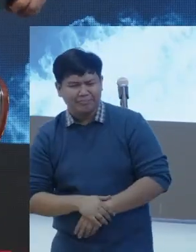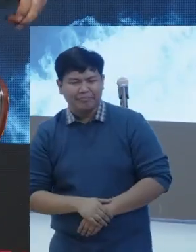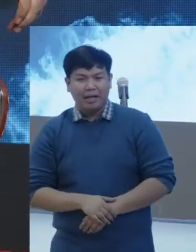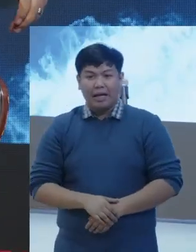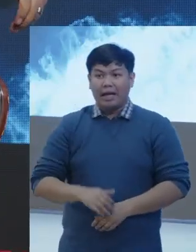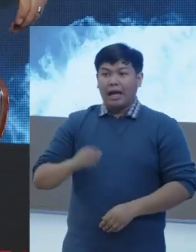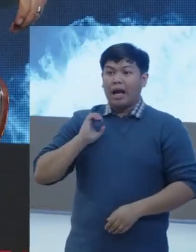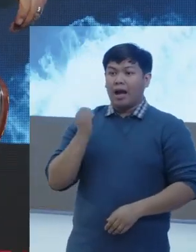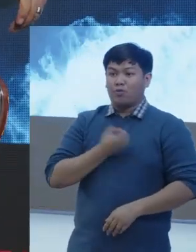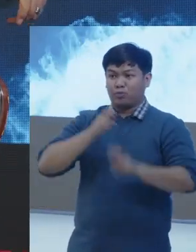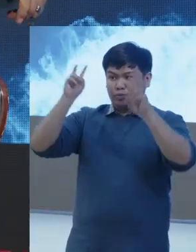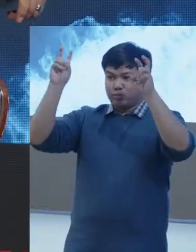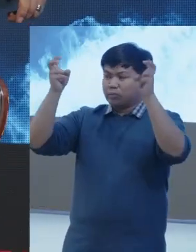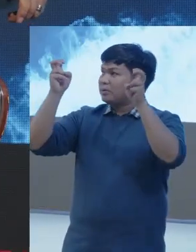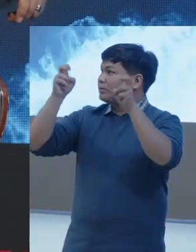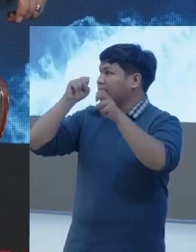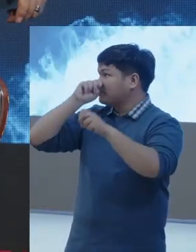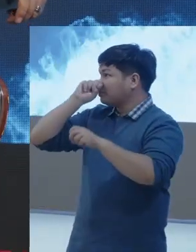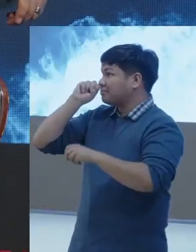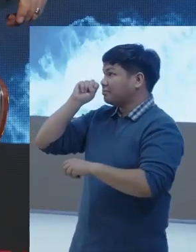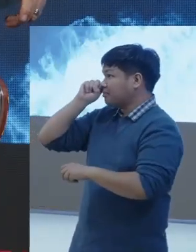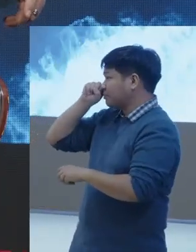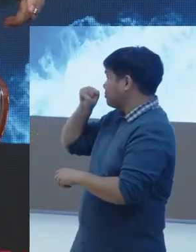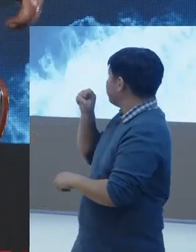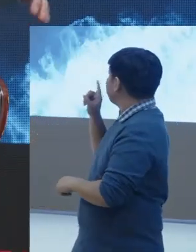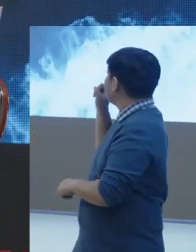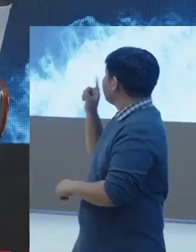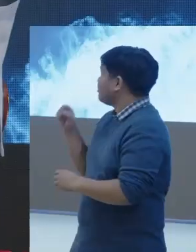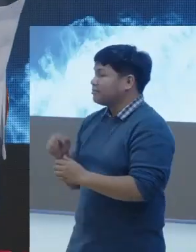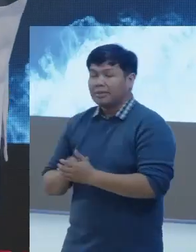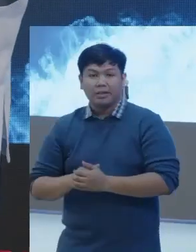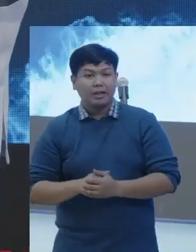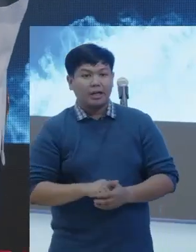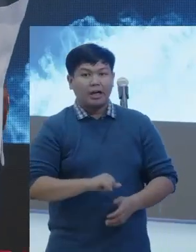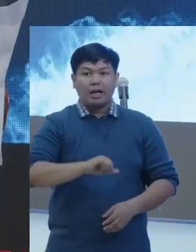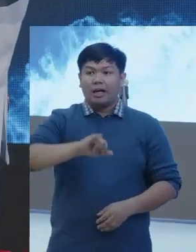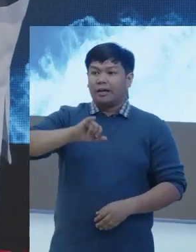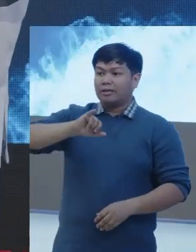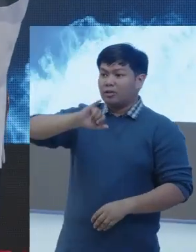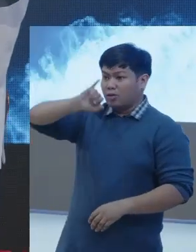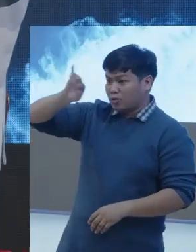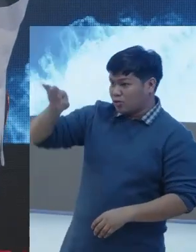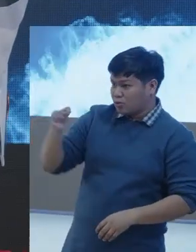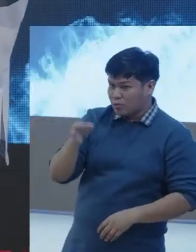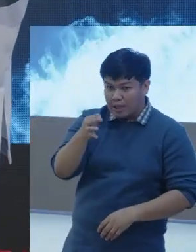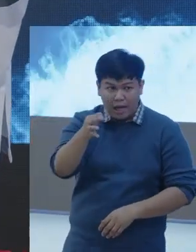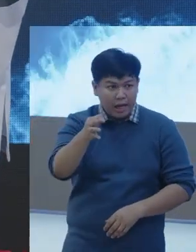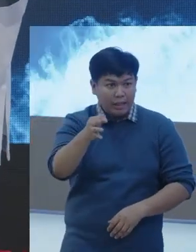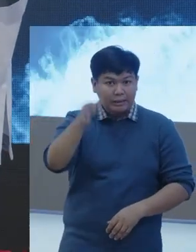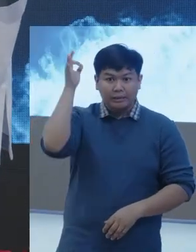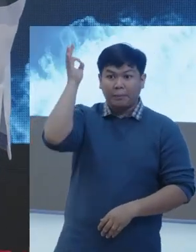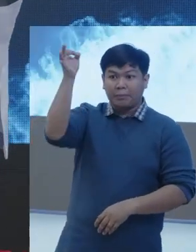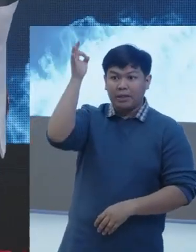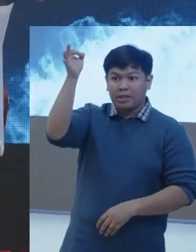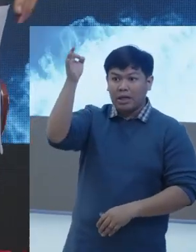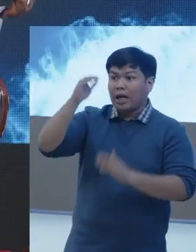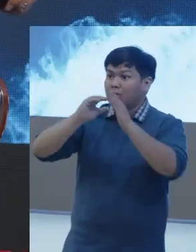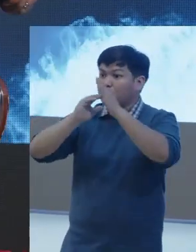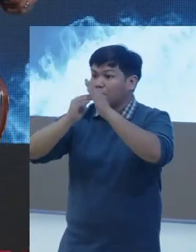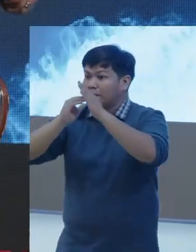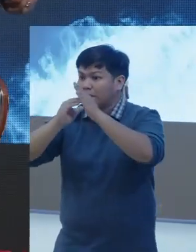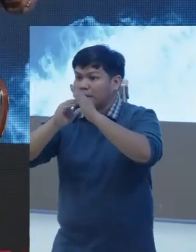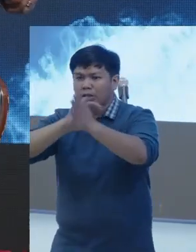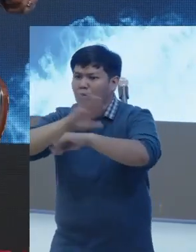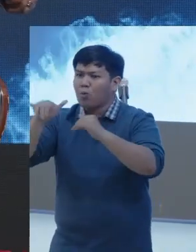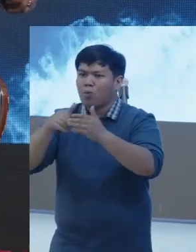dito sa mensaheng ito ay ang mahimalang pagsisisi ng Nineveh. No? Mahimala. Kanina